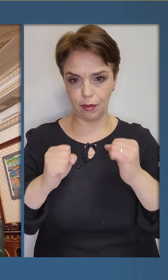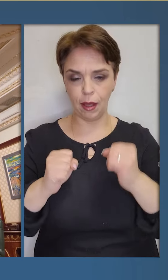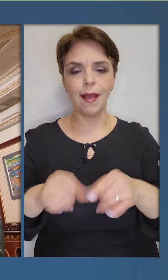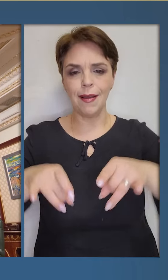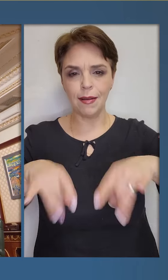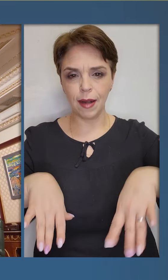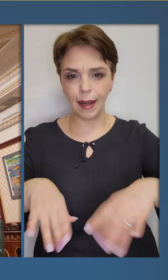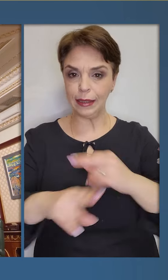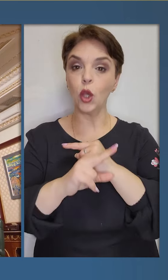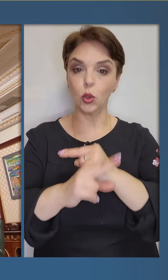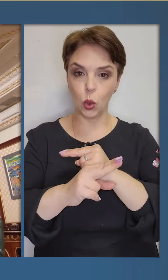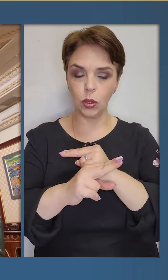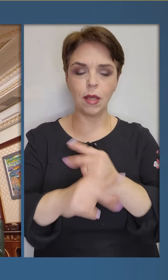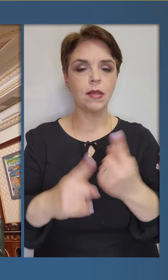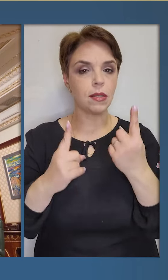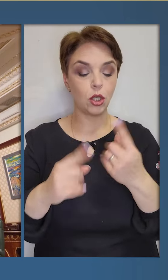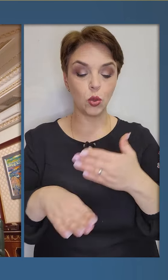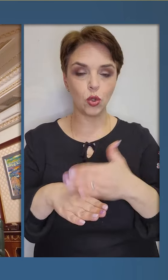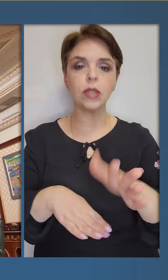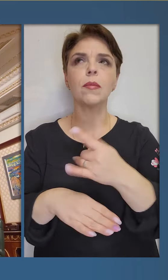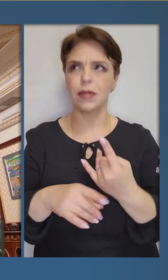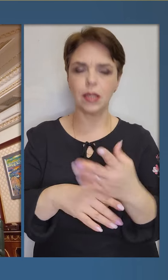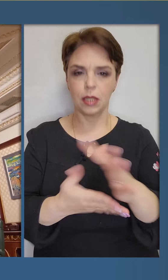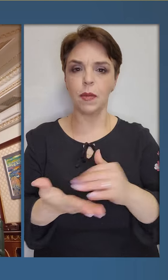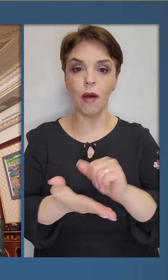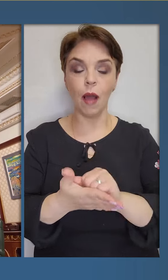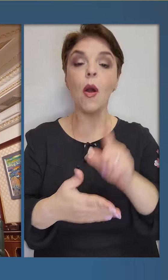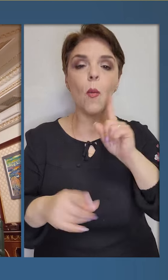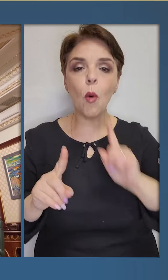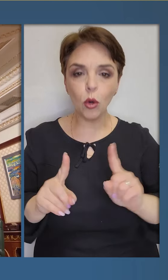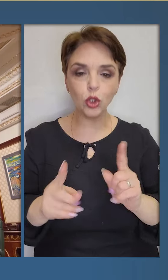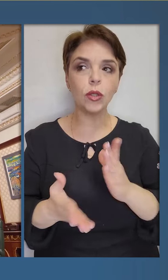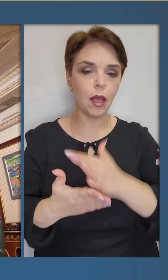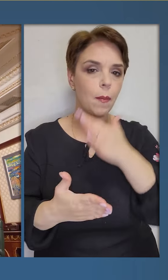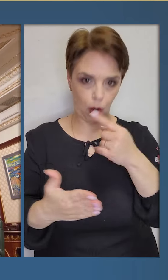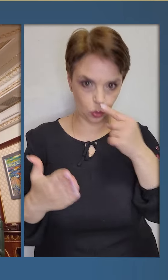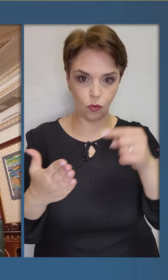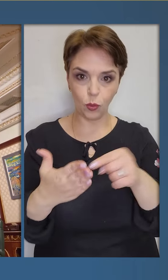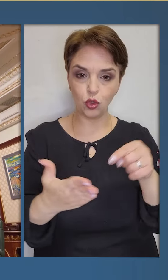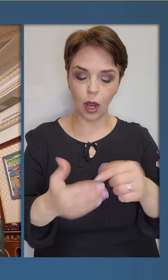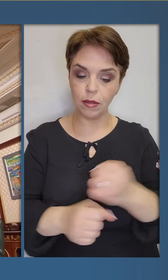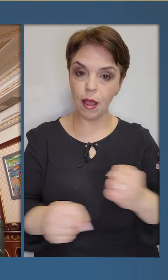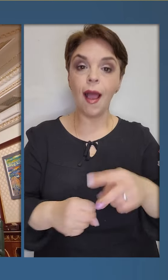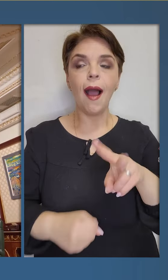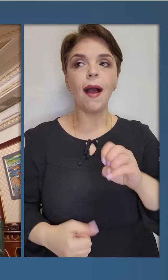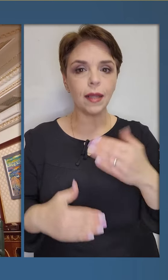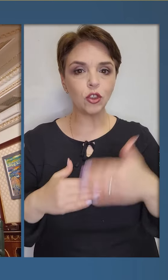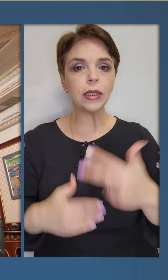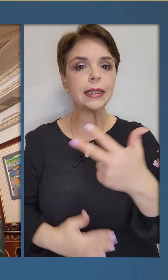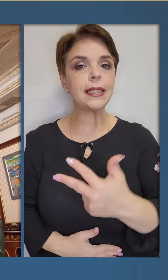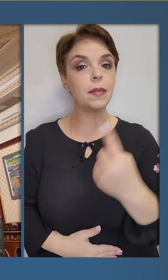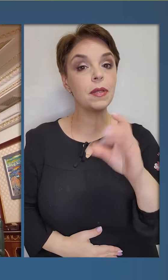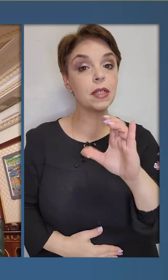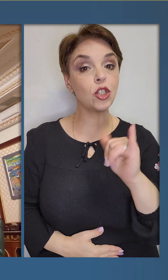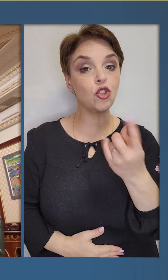атаки ракети і дрони значну частину Ми збиваємо поки що Єй багато влучань але вже